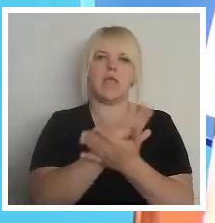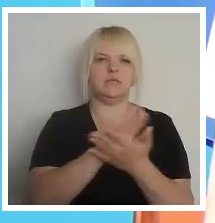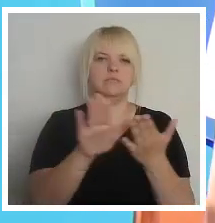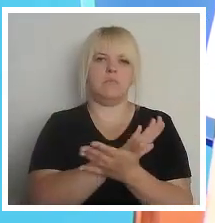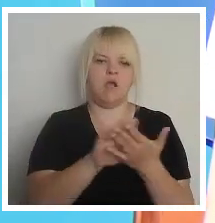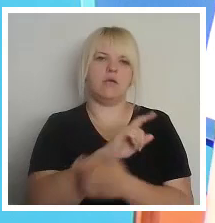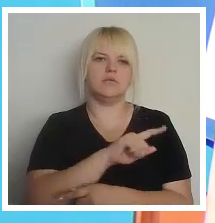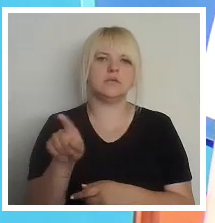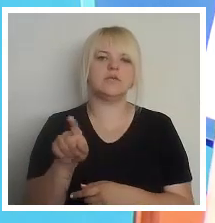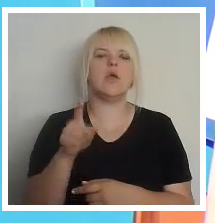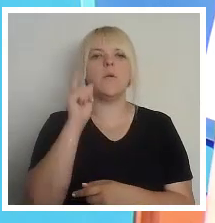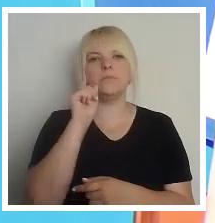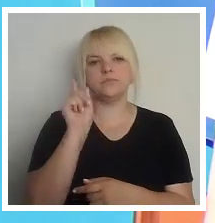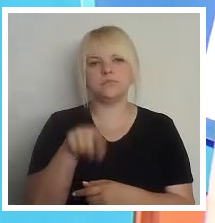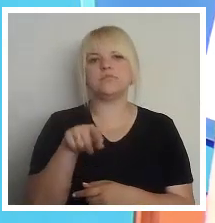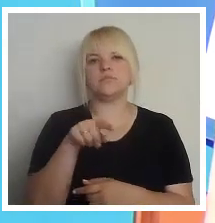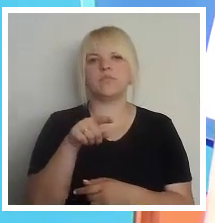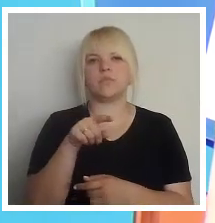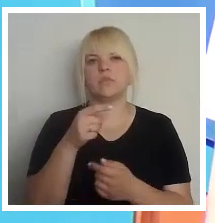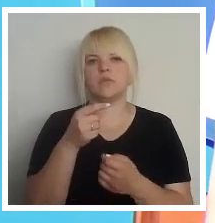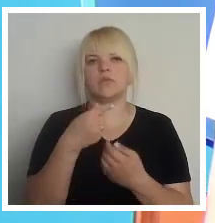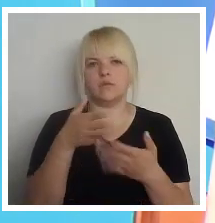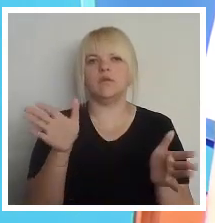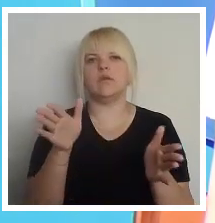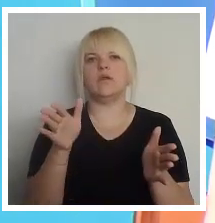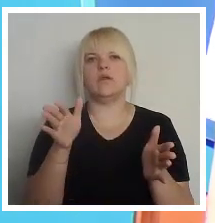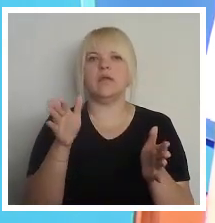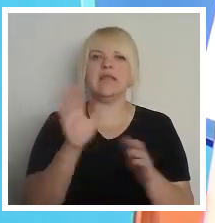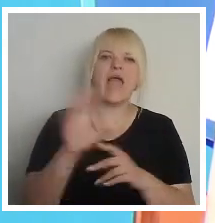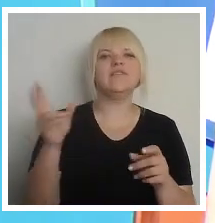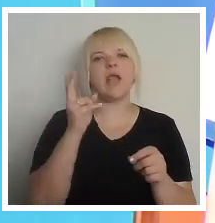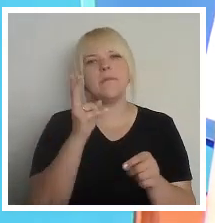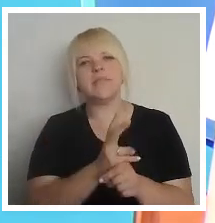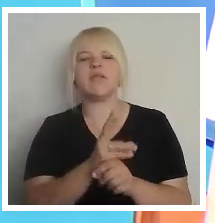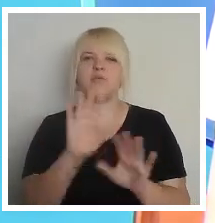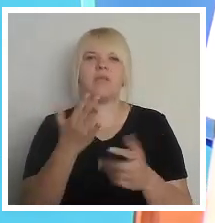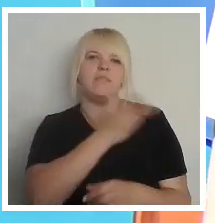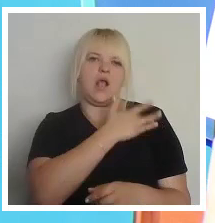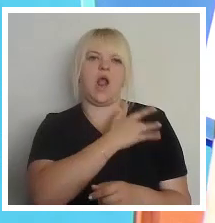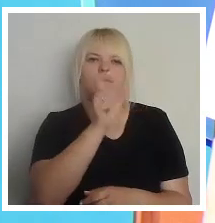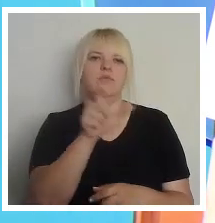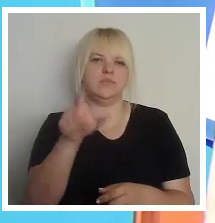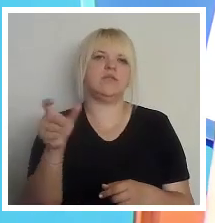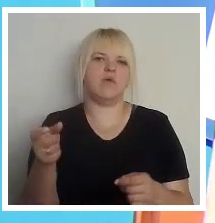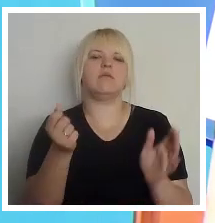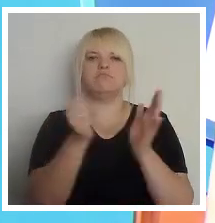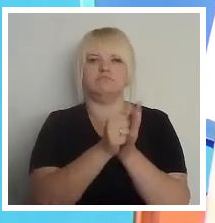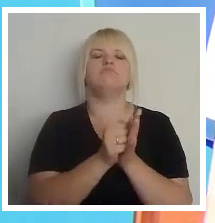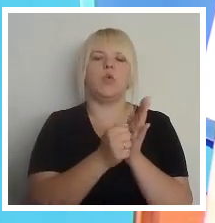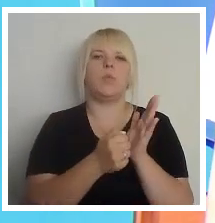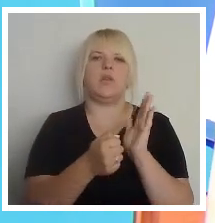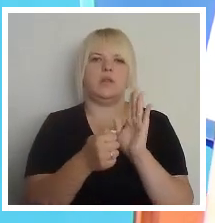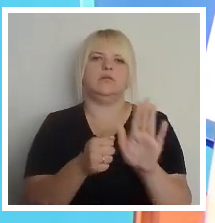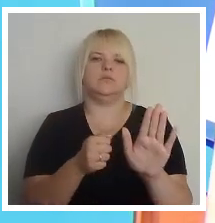vienkārši mēs izskatām par gluži pienākumu, bet kā tādu pakalpojumu cilvēkiem, ka mēs publicējam, kad